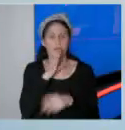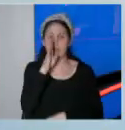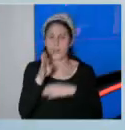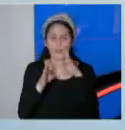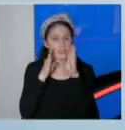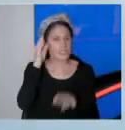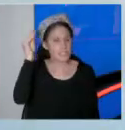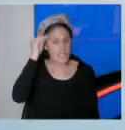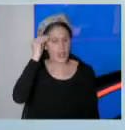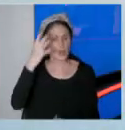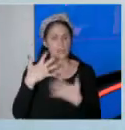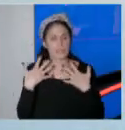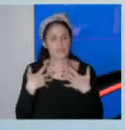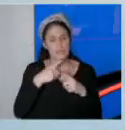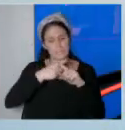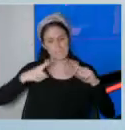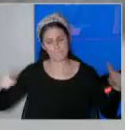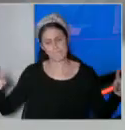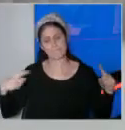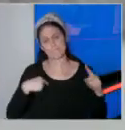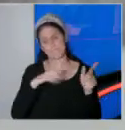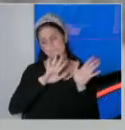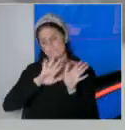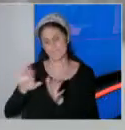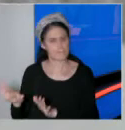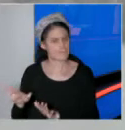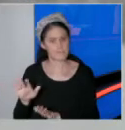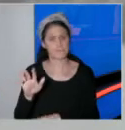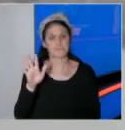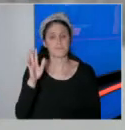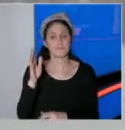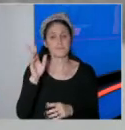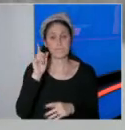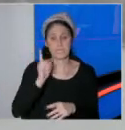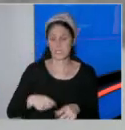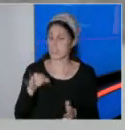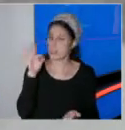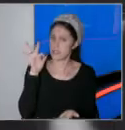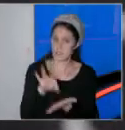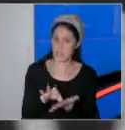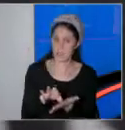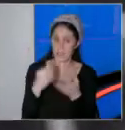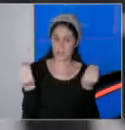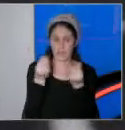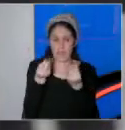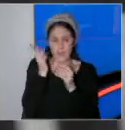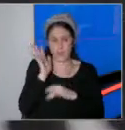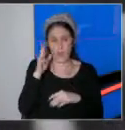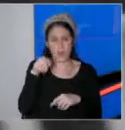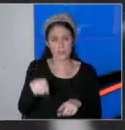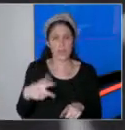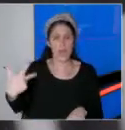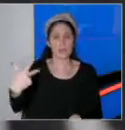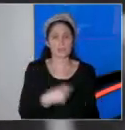זיכרון ושל נשימה וכדומה. וכדי לסיים את הדבר הנורא הזה,